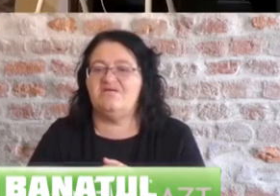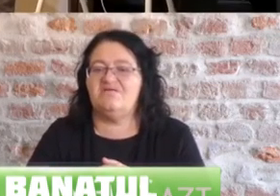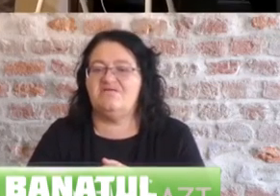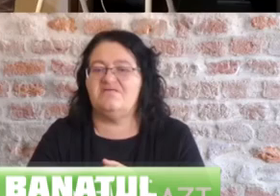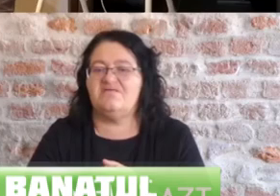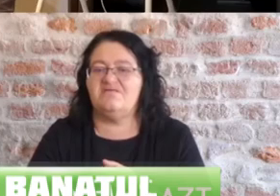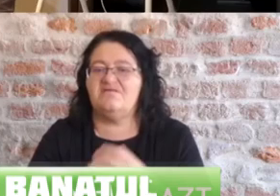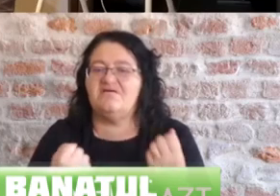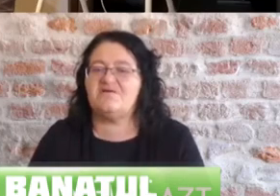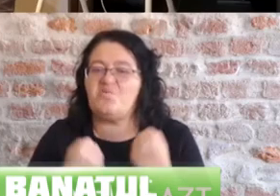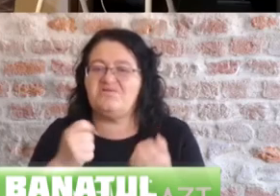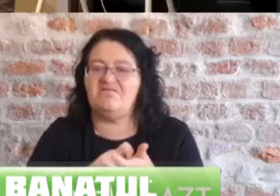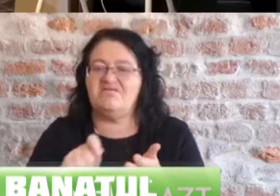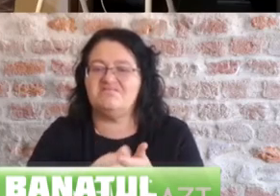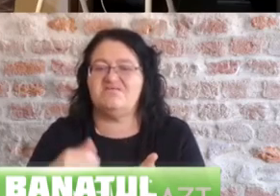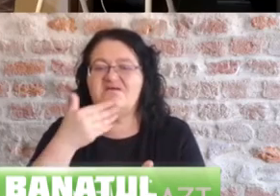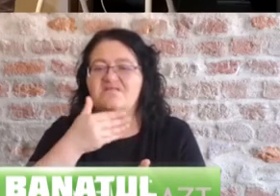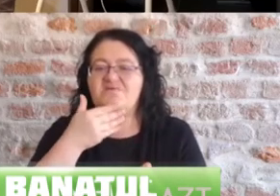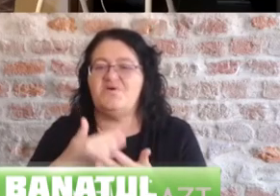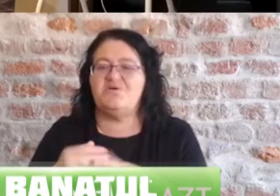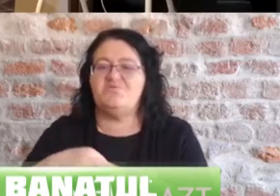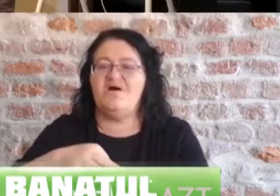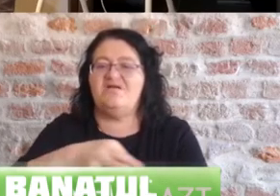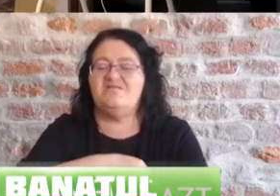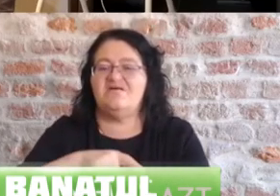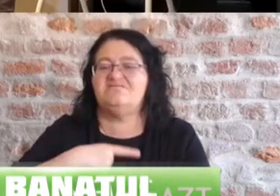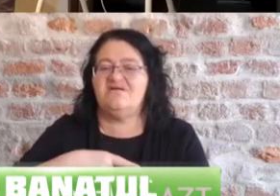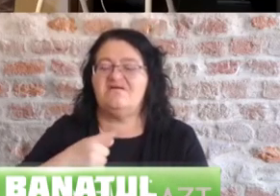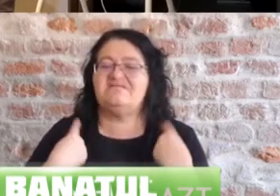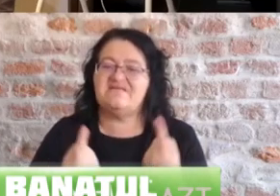pentru că dificultatea scrierii temei pentru arhitecții care suntem